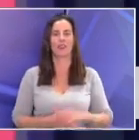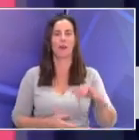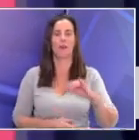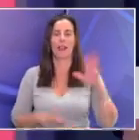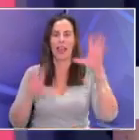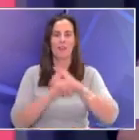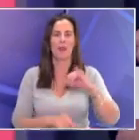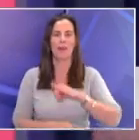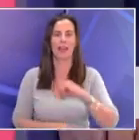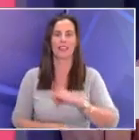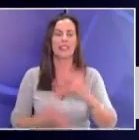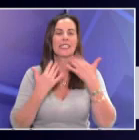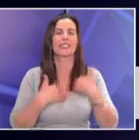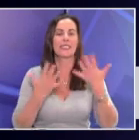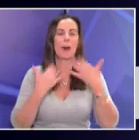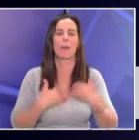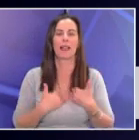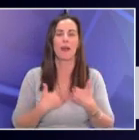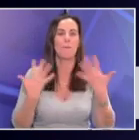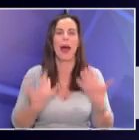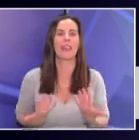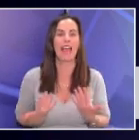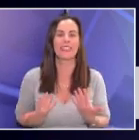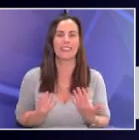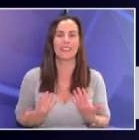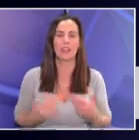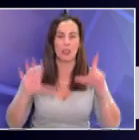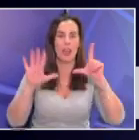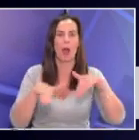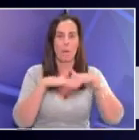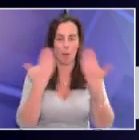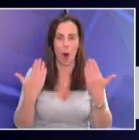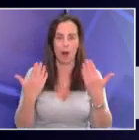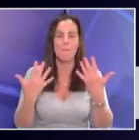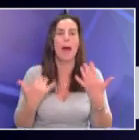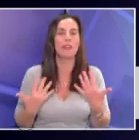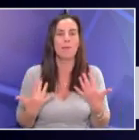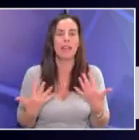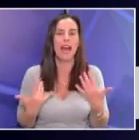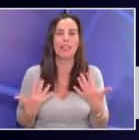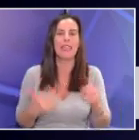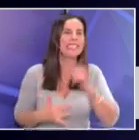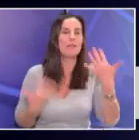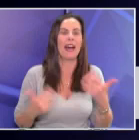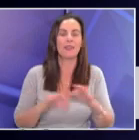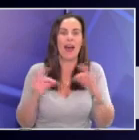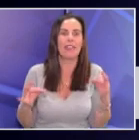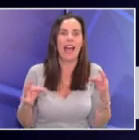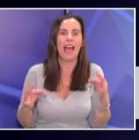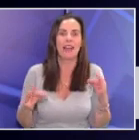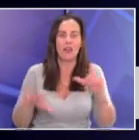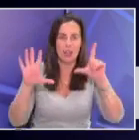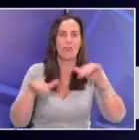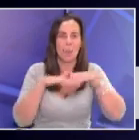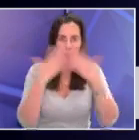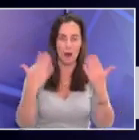ערב מרתק לגמרי. ספרי לי, מתי? מתי? בשבע בבוקר, מחר. לא, אבל מתי כאילו עשי? מתי מתחילים להגיע?